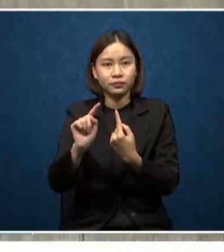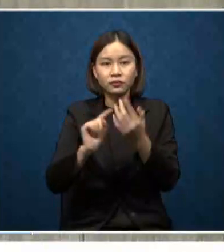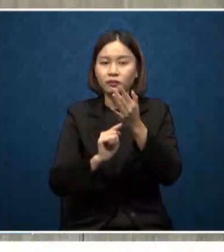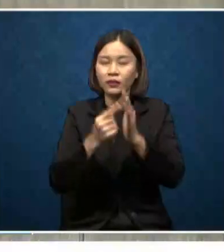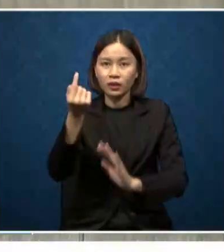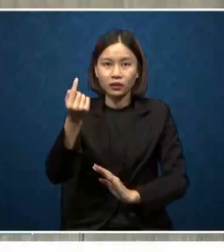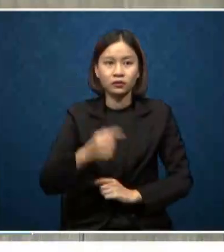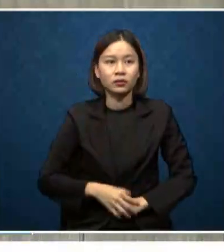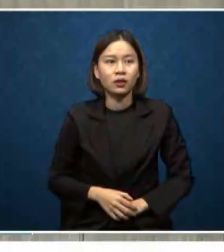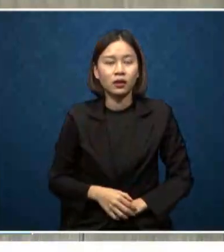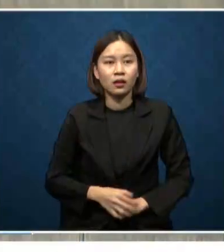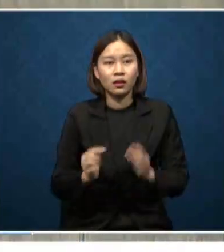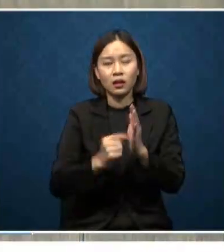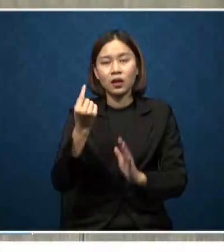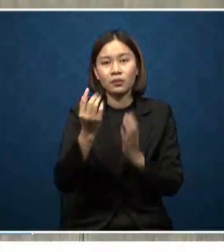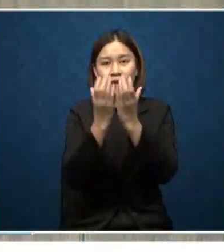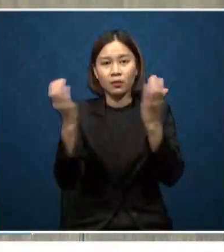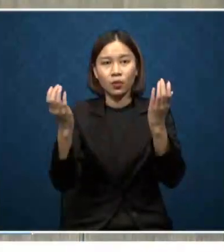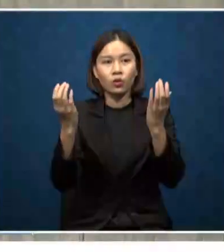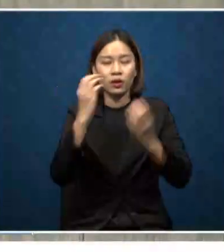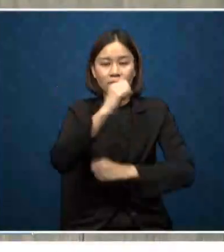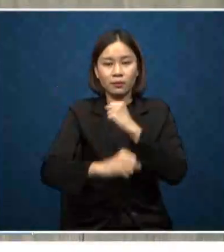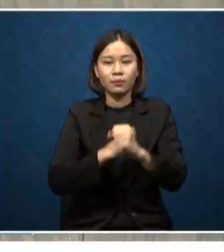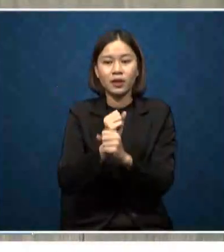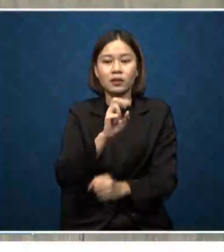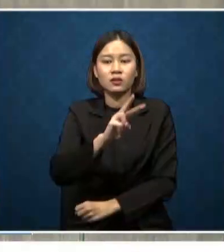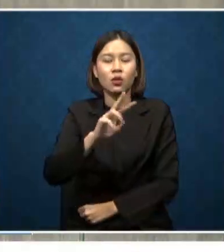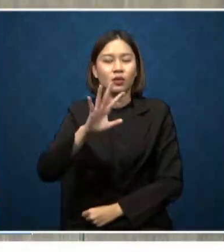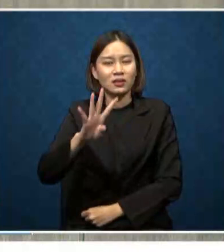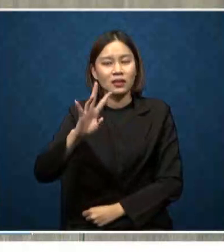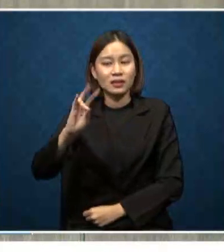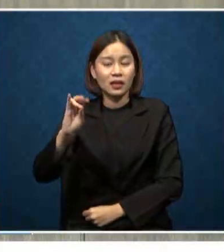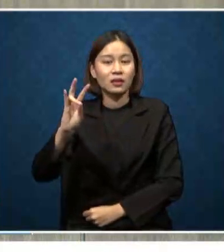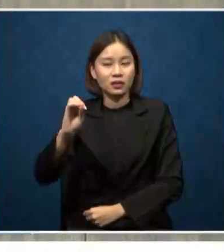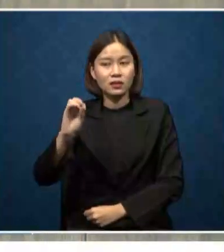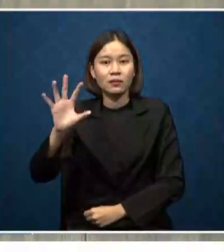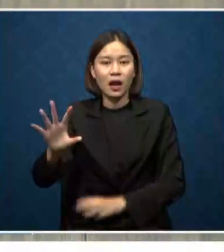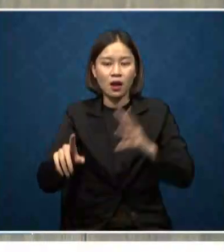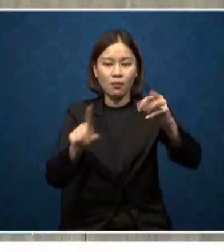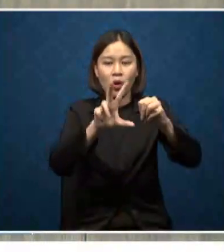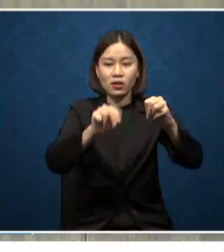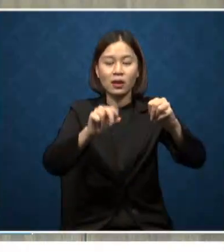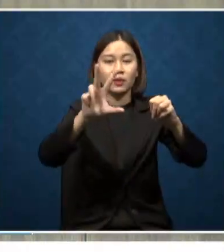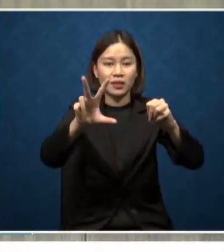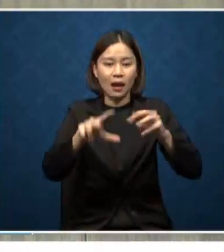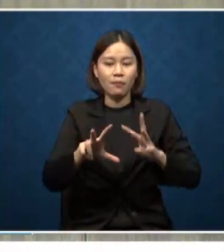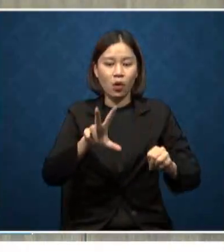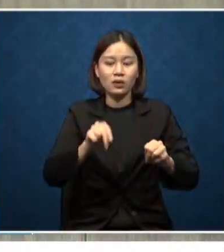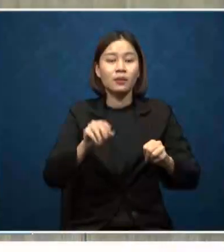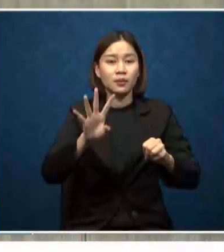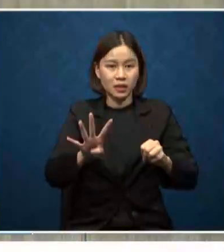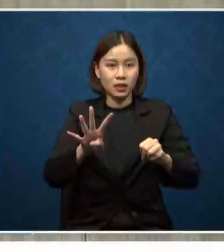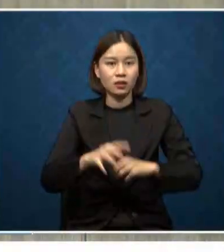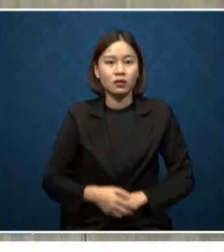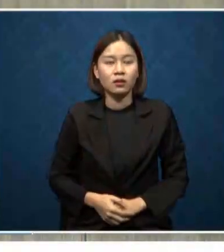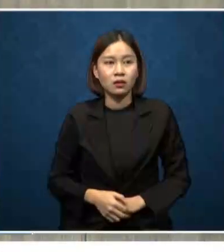แรกตั้งแต่รัฐธรรมนูญพุทธศัก2475ในมาตรา 33และมาตรา 34